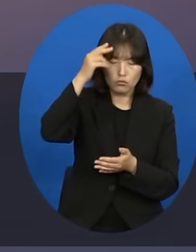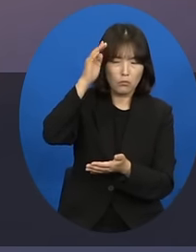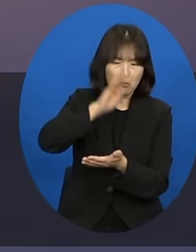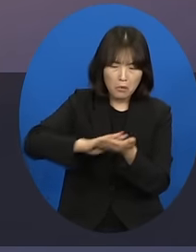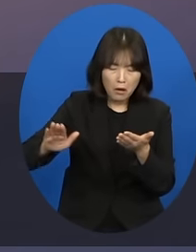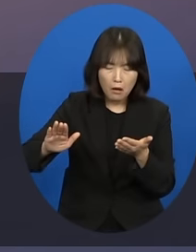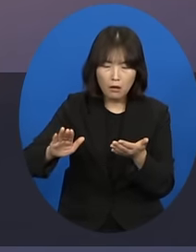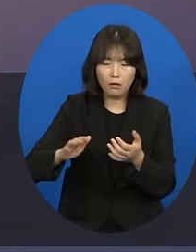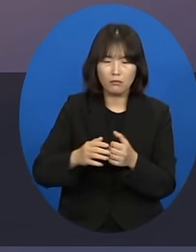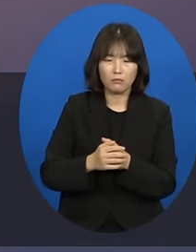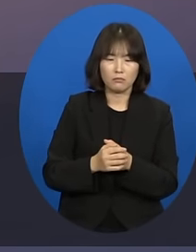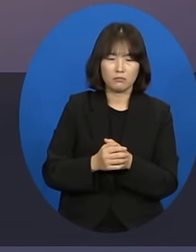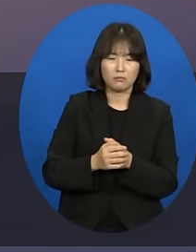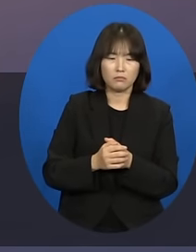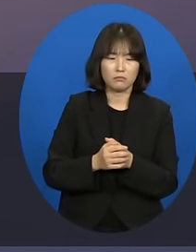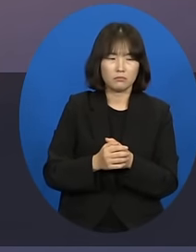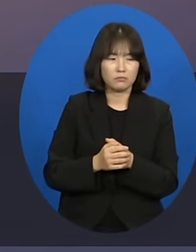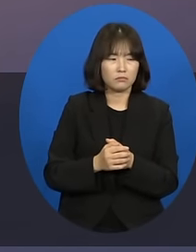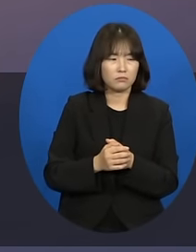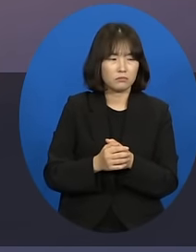무엇을 말씀하시든지 그대로 하세요.